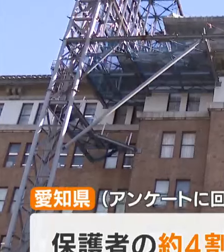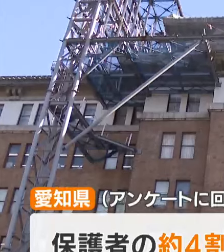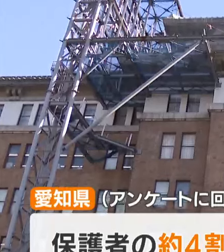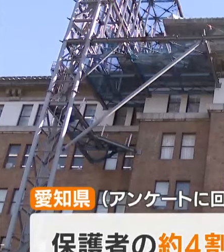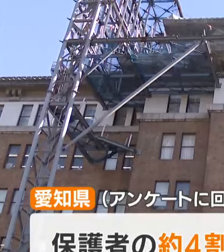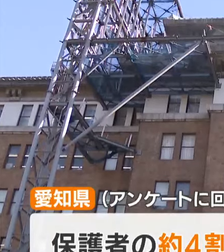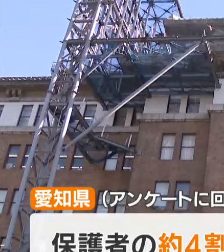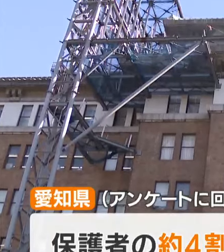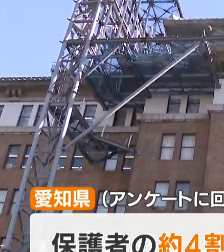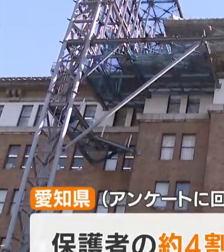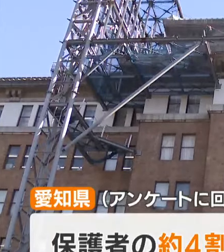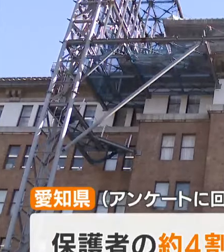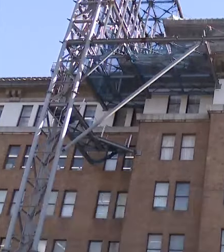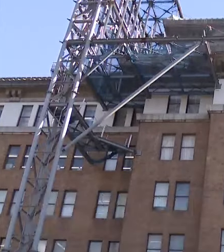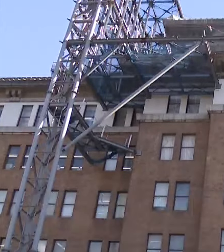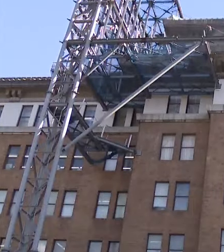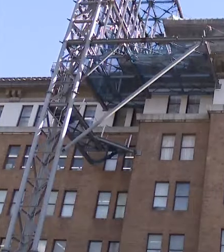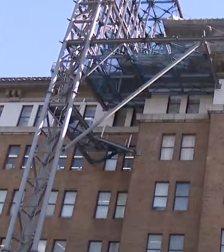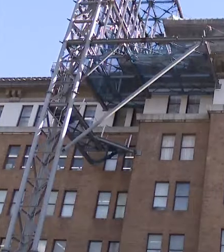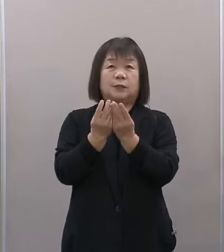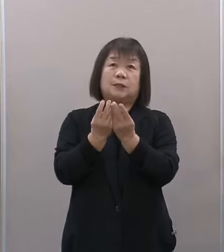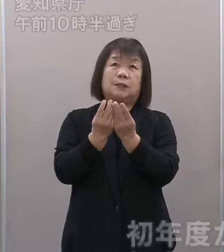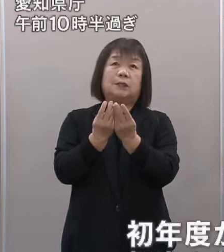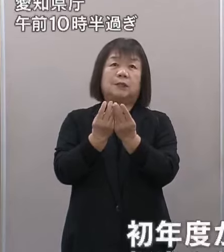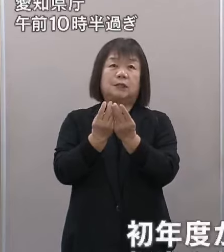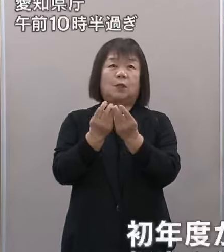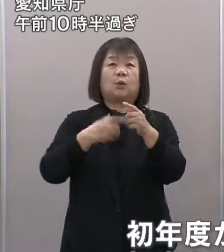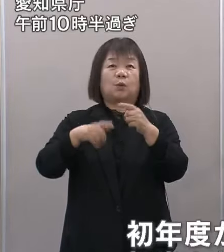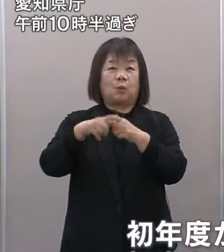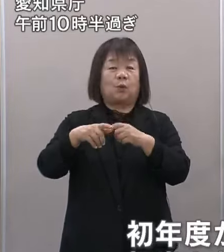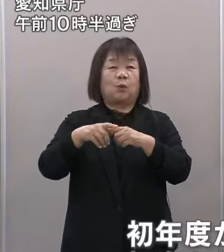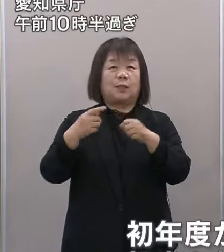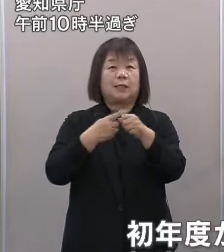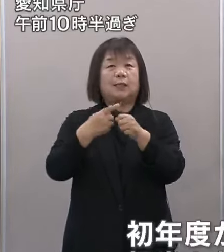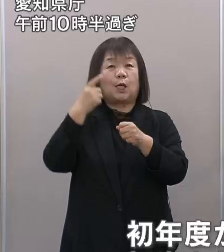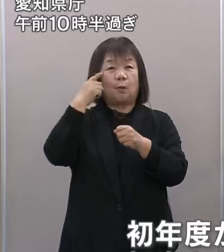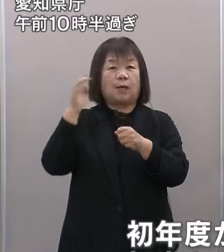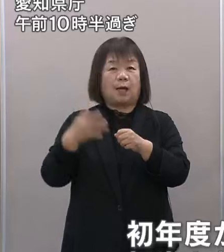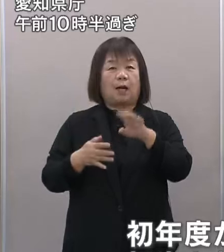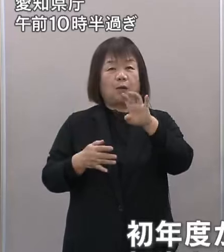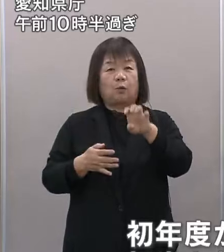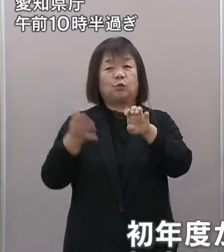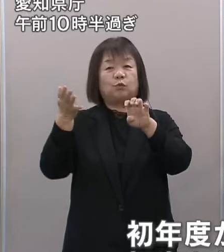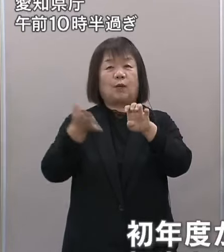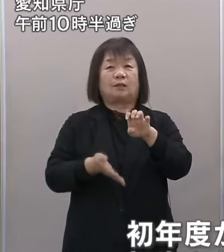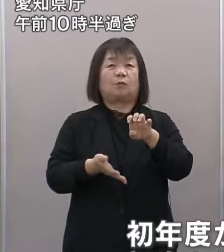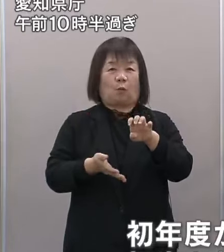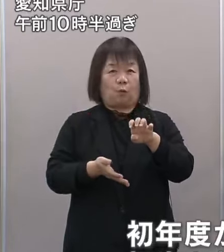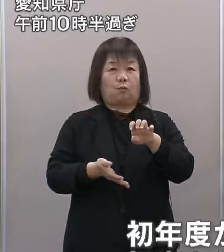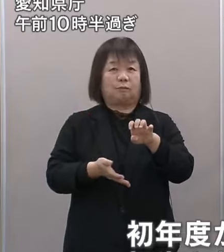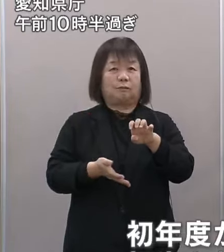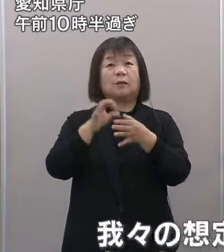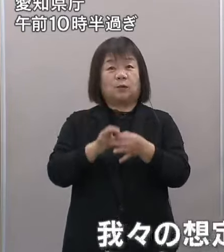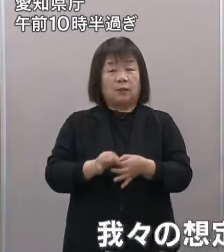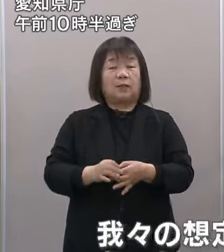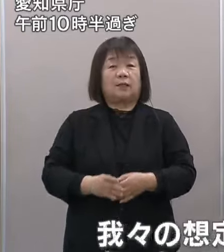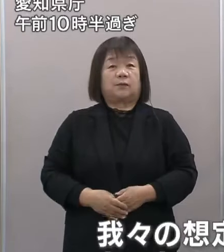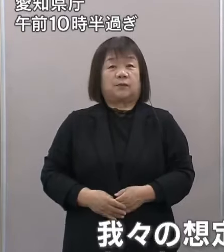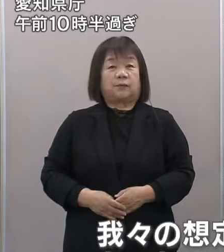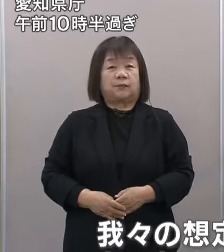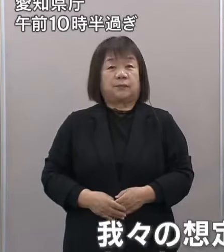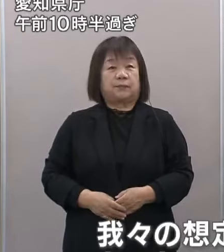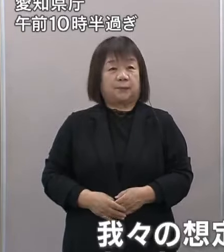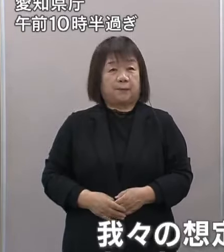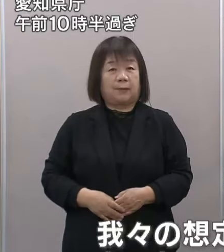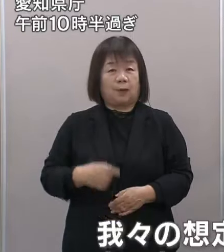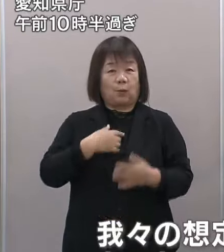て休みを取ったと言います初年度から4割っていうのは相当な効果があったという風に思います逆に言うと